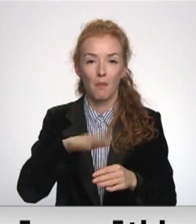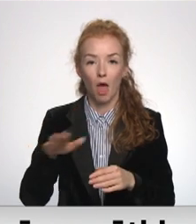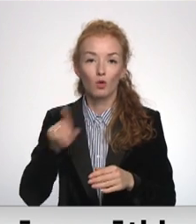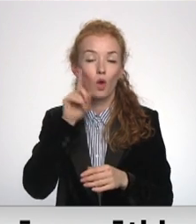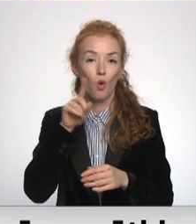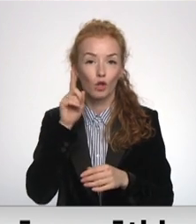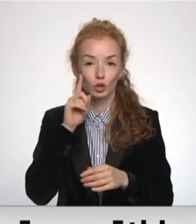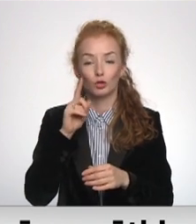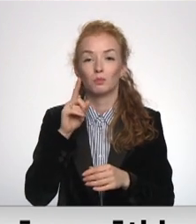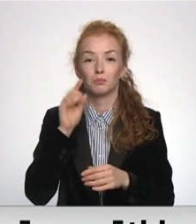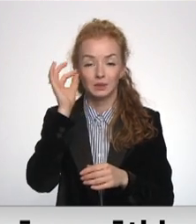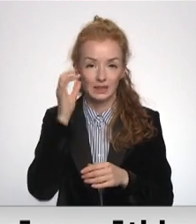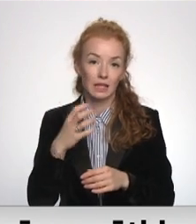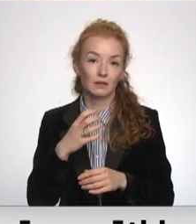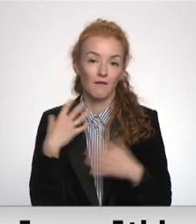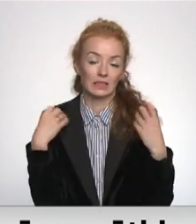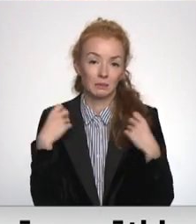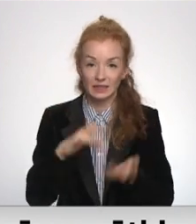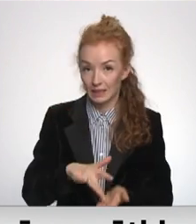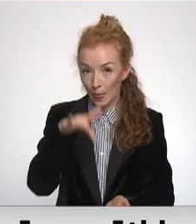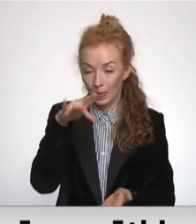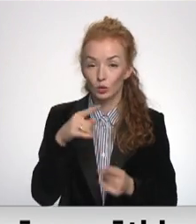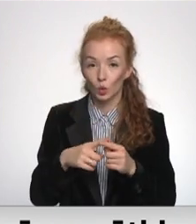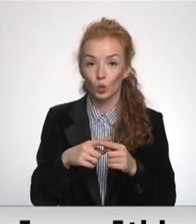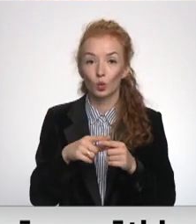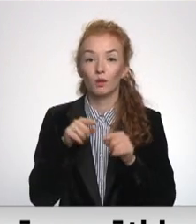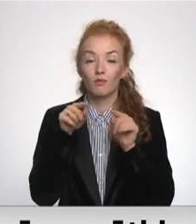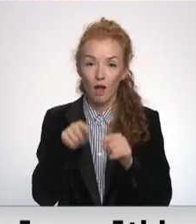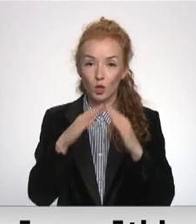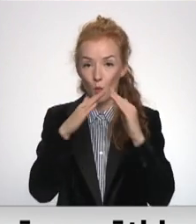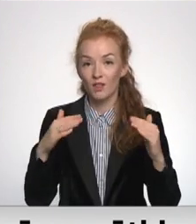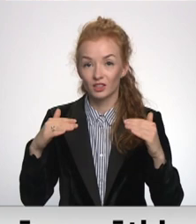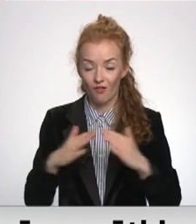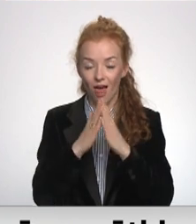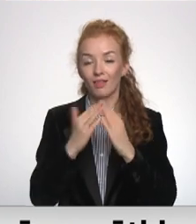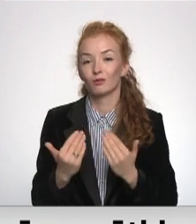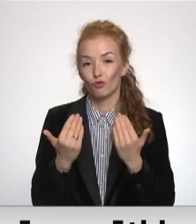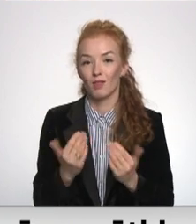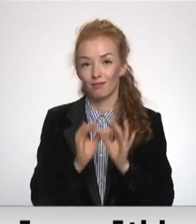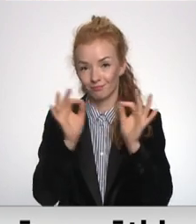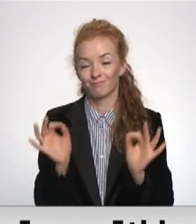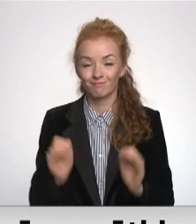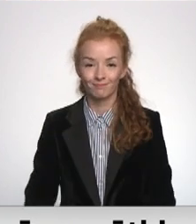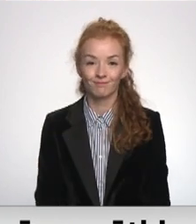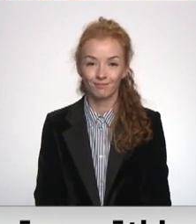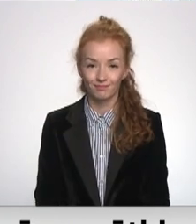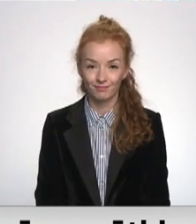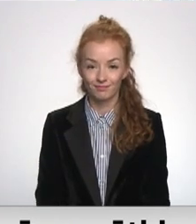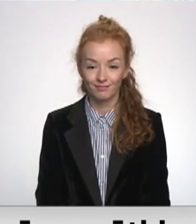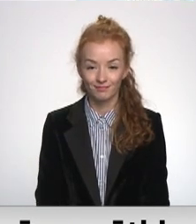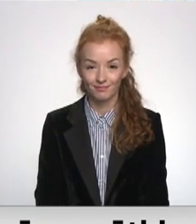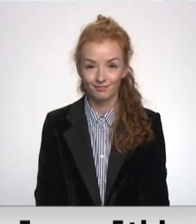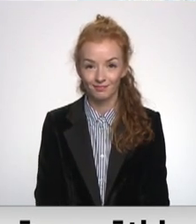jauniešu psihiskās veselības centrs, kura spāru svētki notika šodien. Un turpina Madara Līcīte.